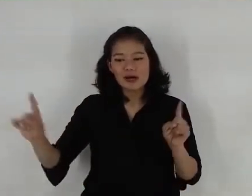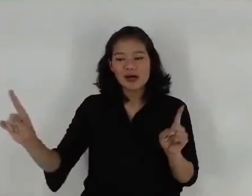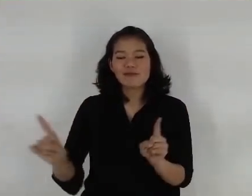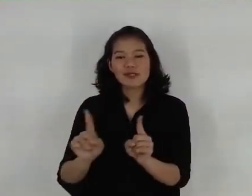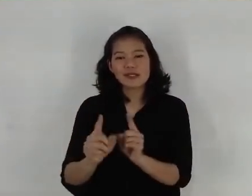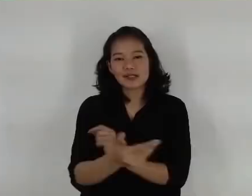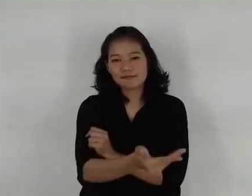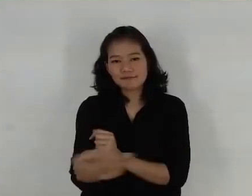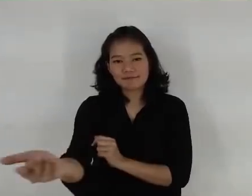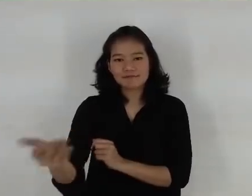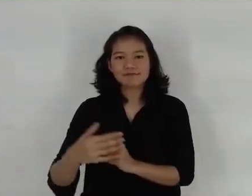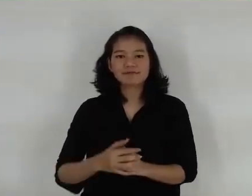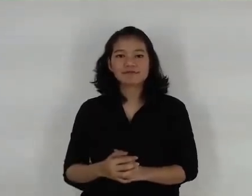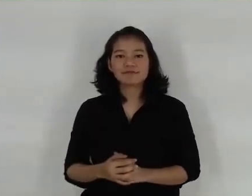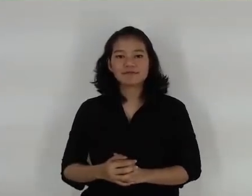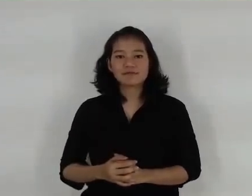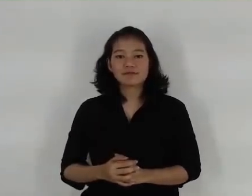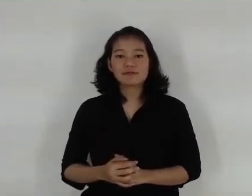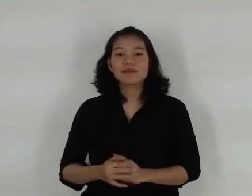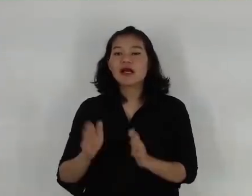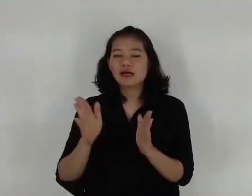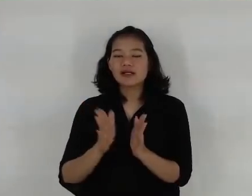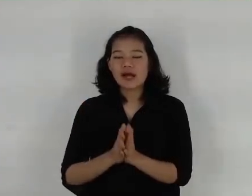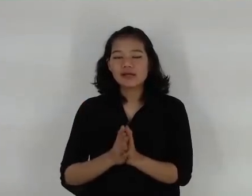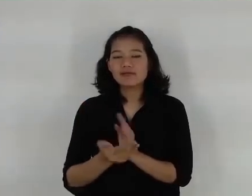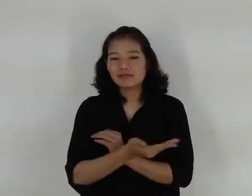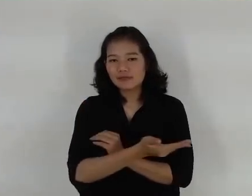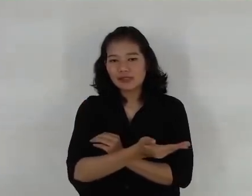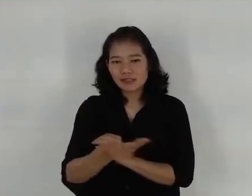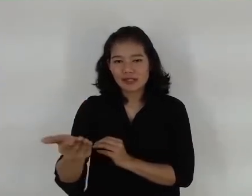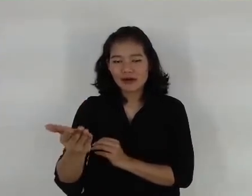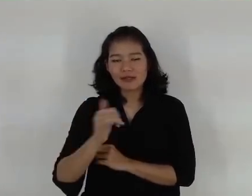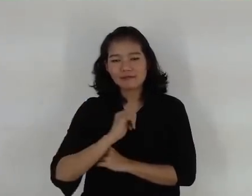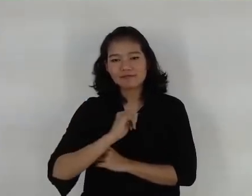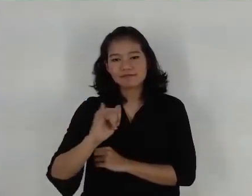saudara sekalian dari menyertai